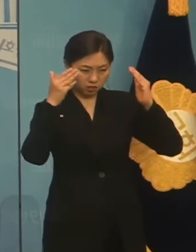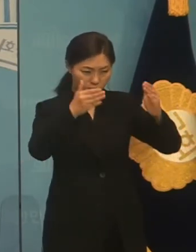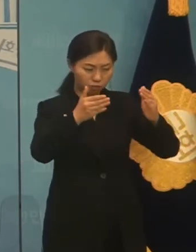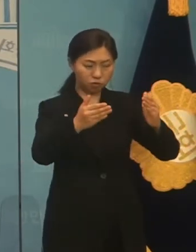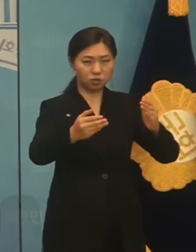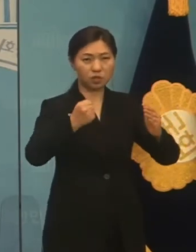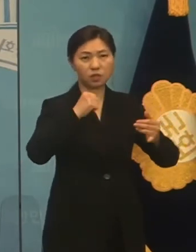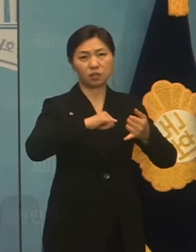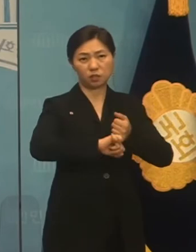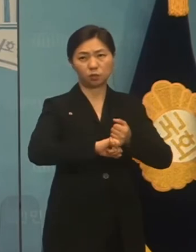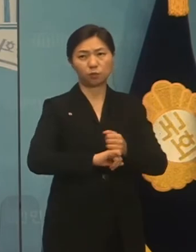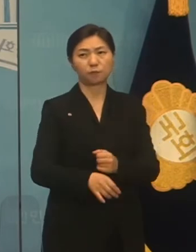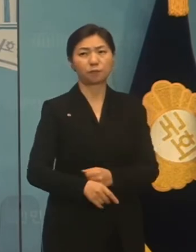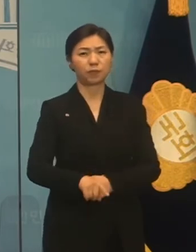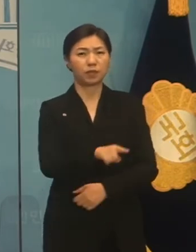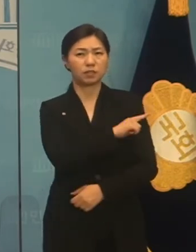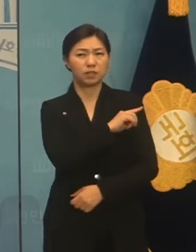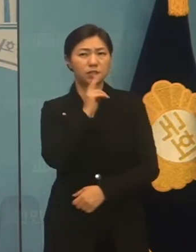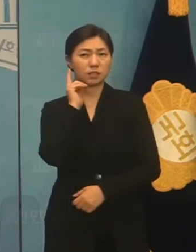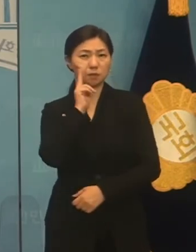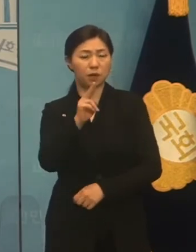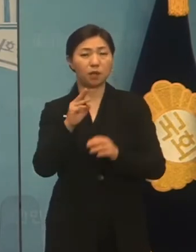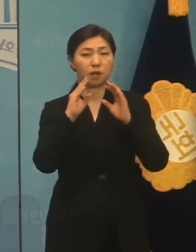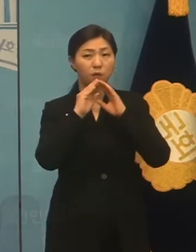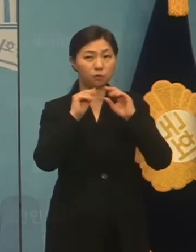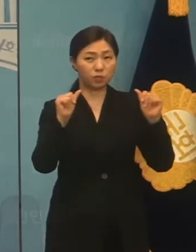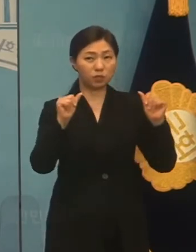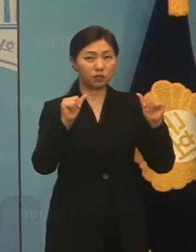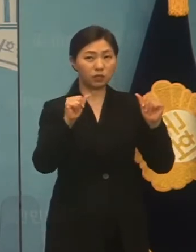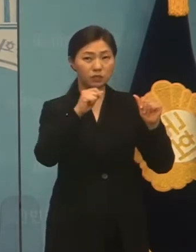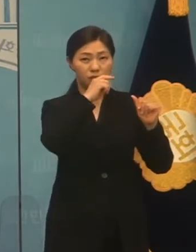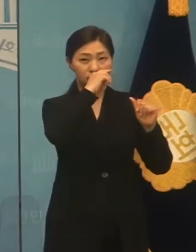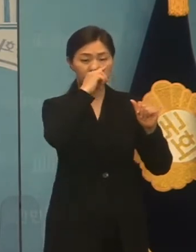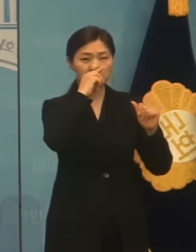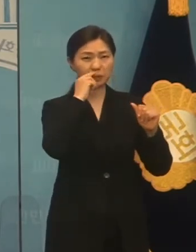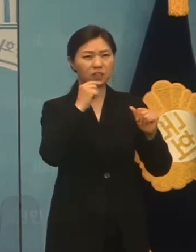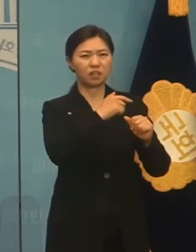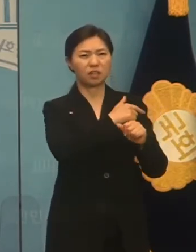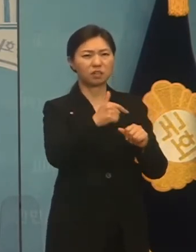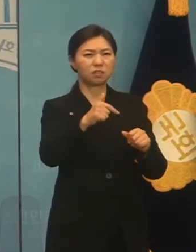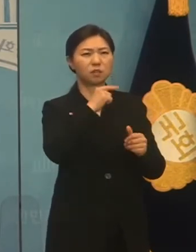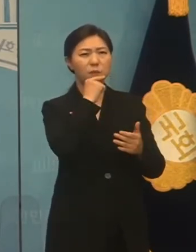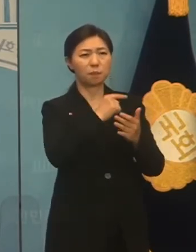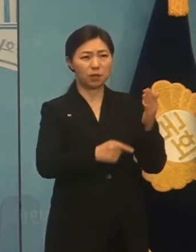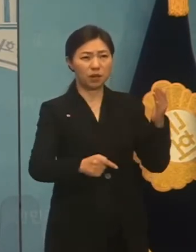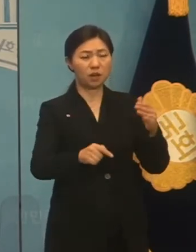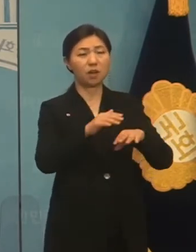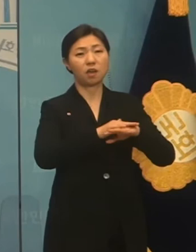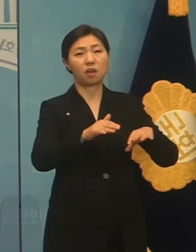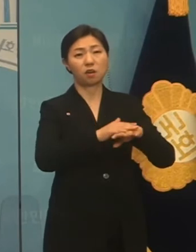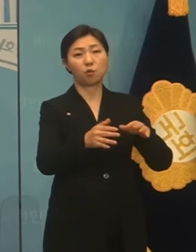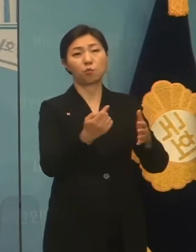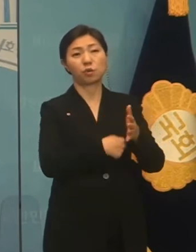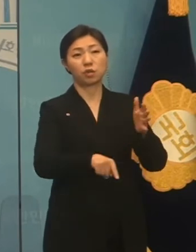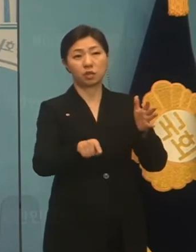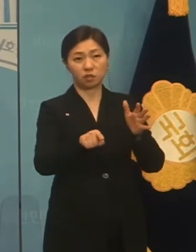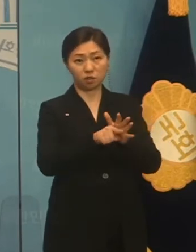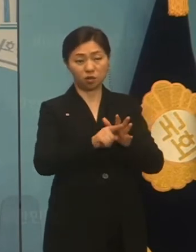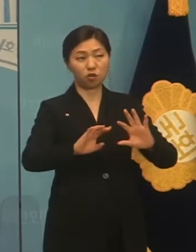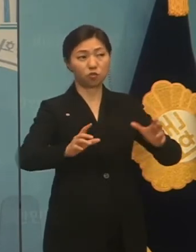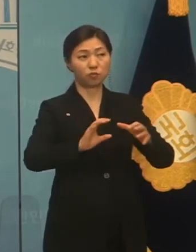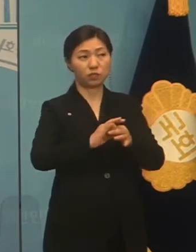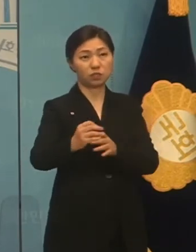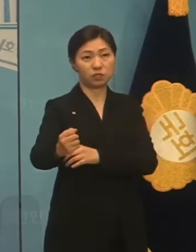가장 심각한 부동산 대란을 해결하기 위해서 국민의힘